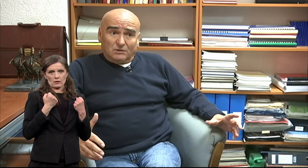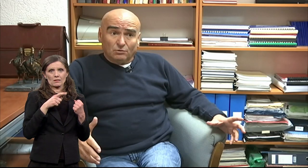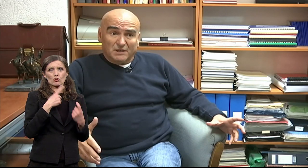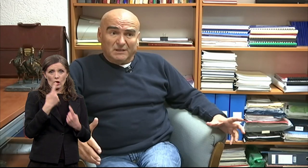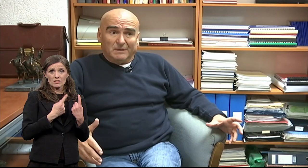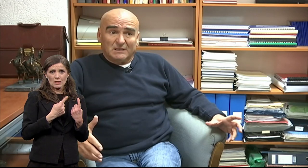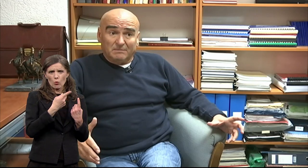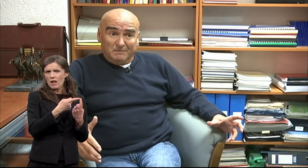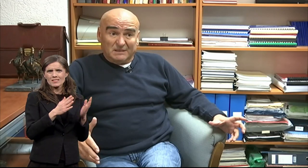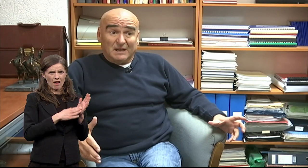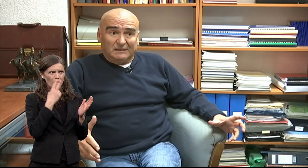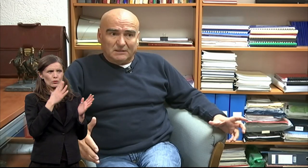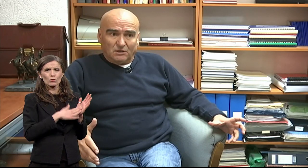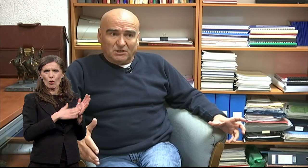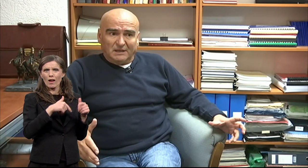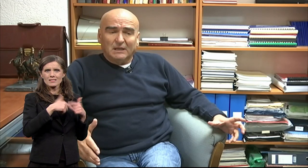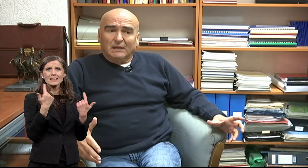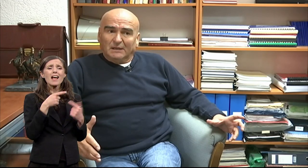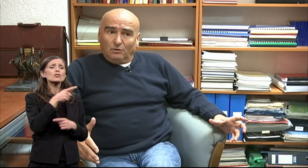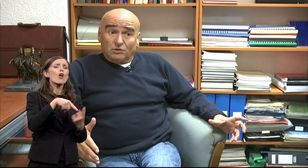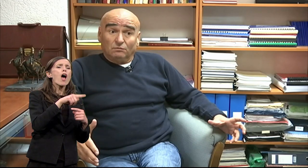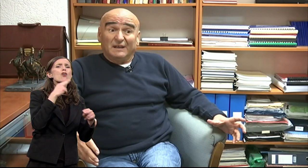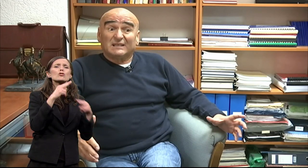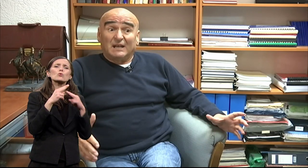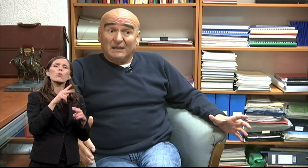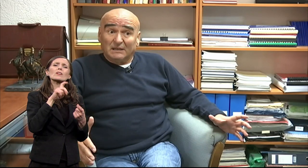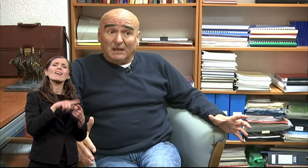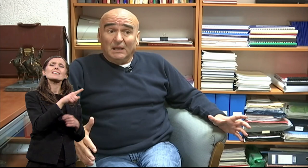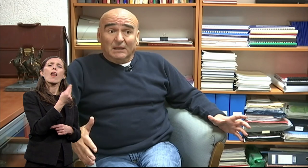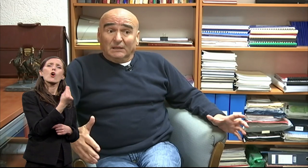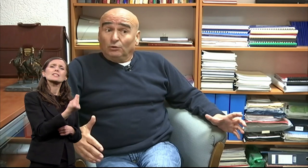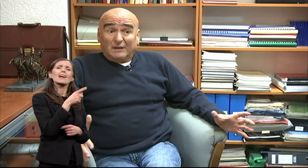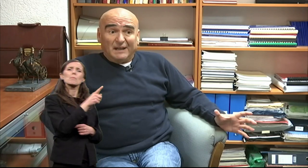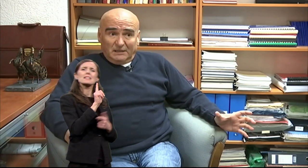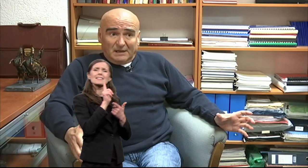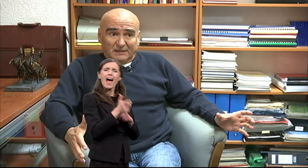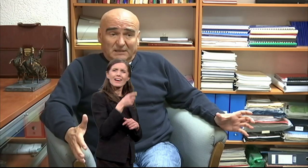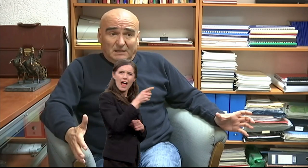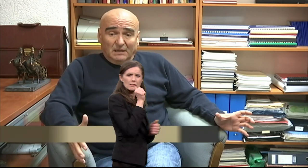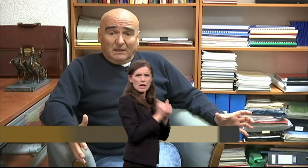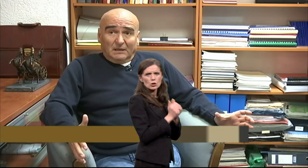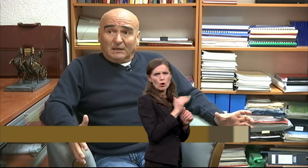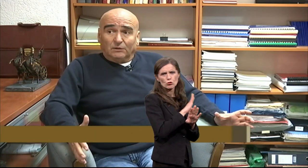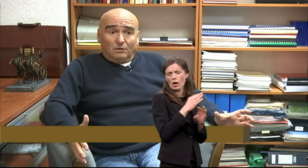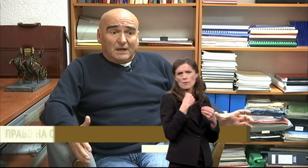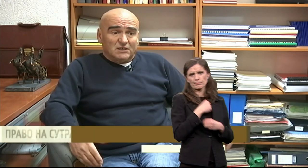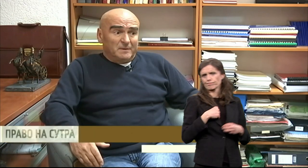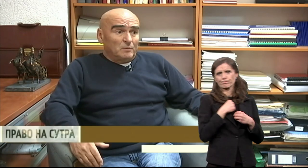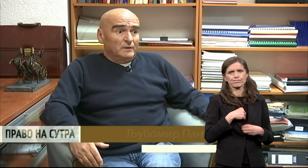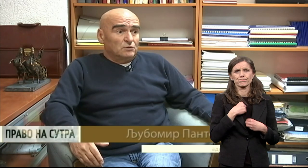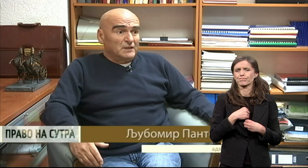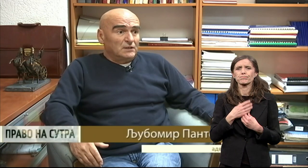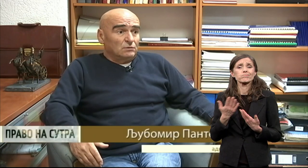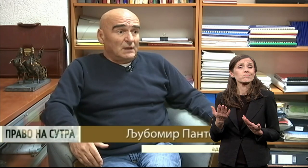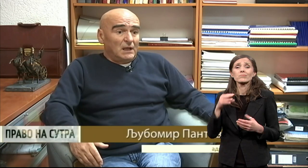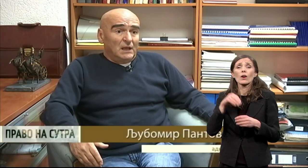sa suđenjima Srbima za ratne zločine na Kosovu eskalira do krajnjih granica. Kad to kažem, imamo